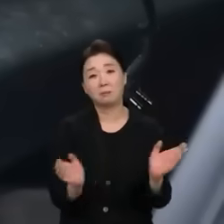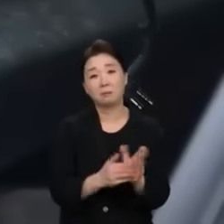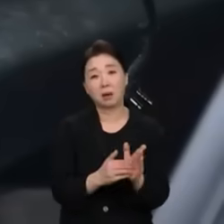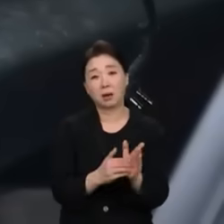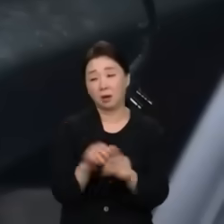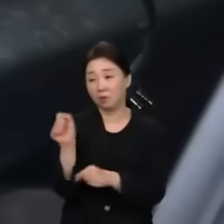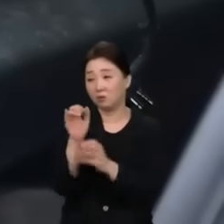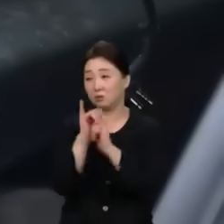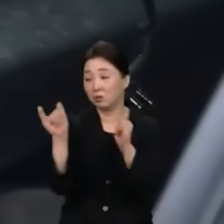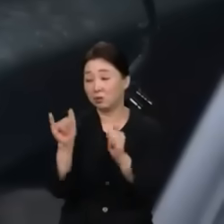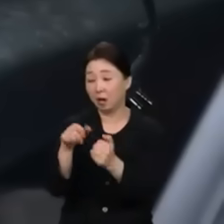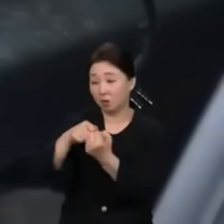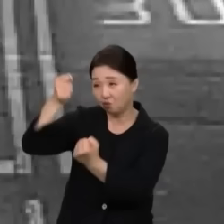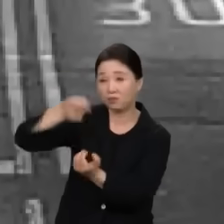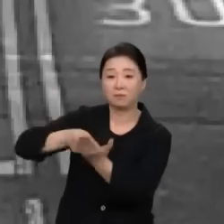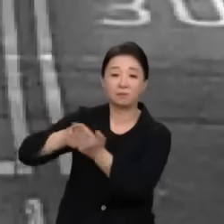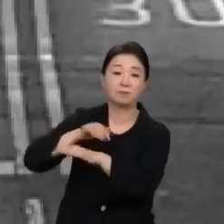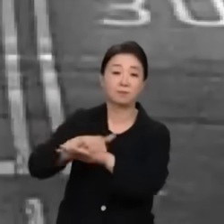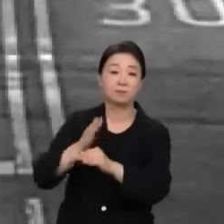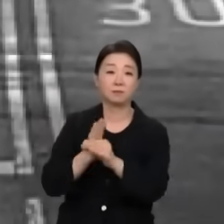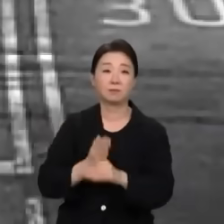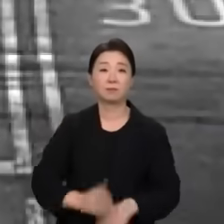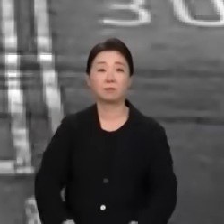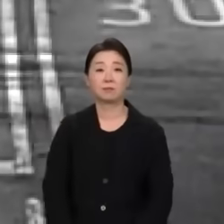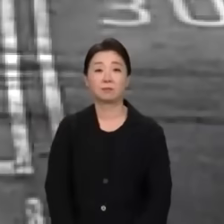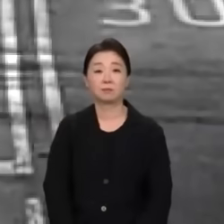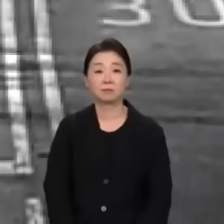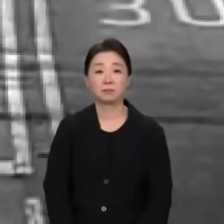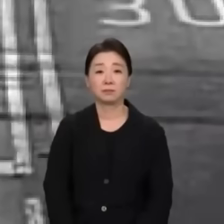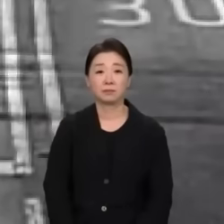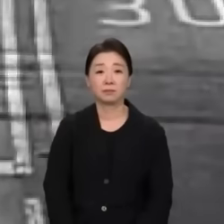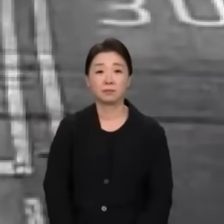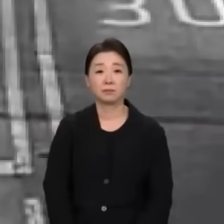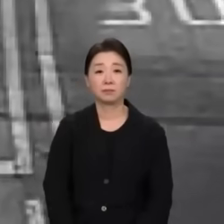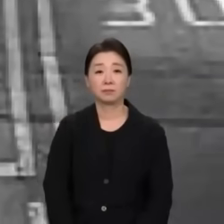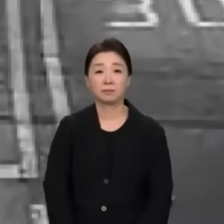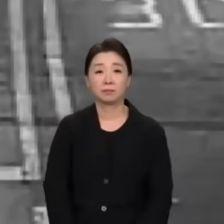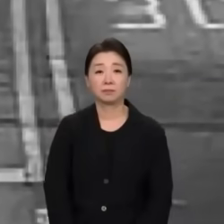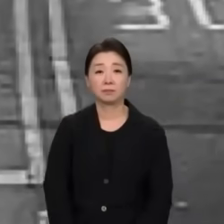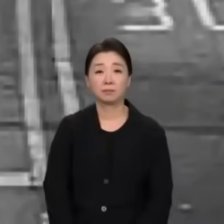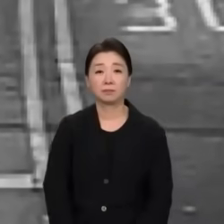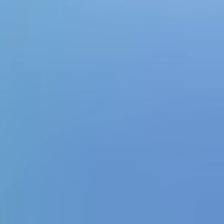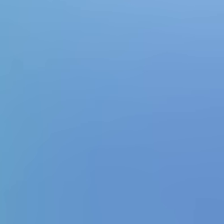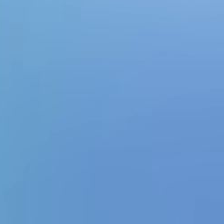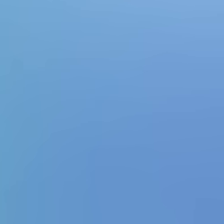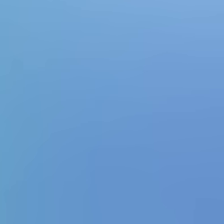운전자에 대한 구속영장을 청구할 예정입니다. JTBC 임예은입니다.